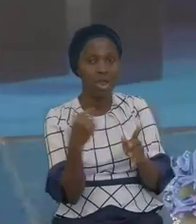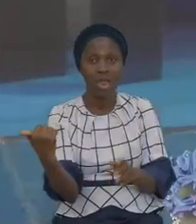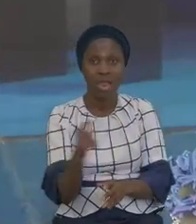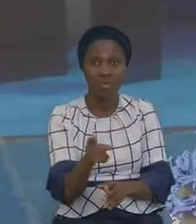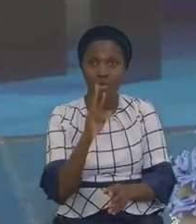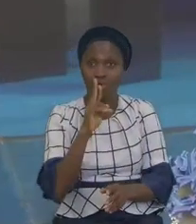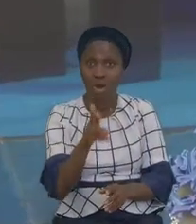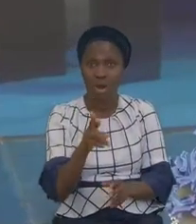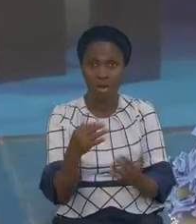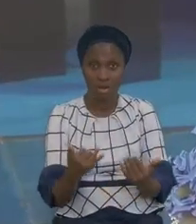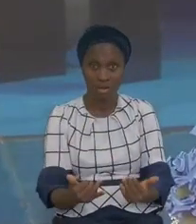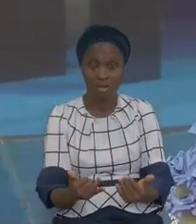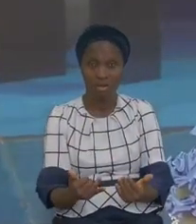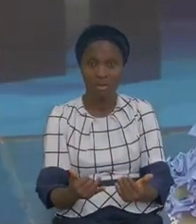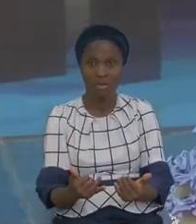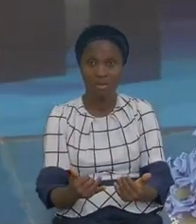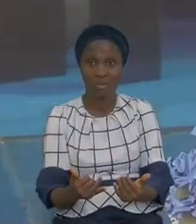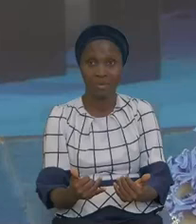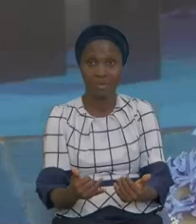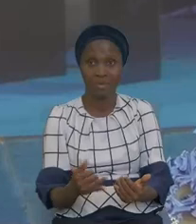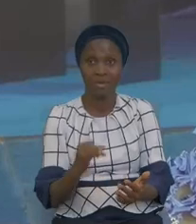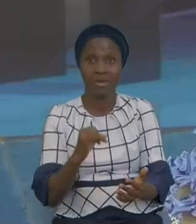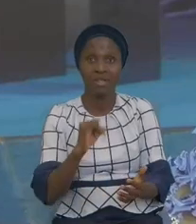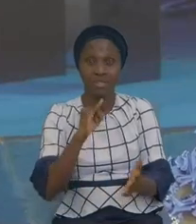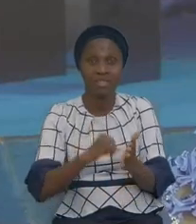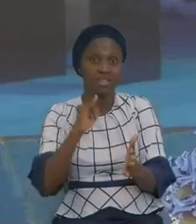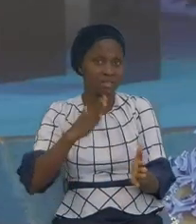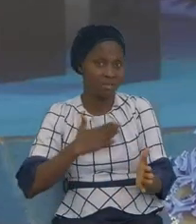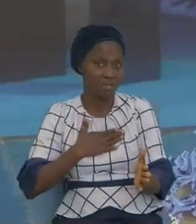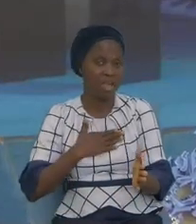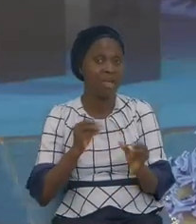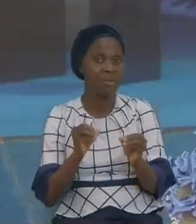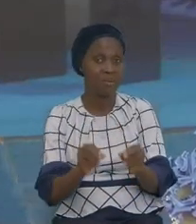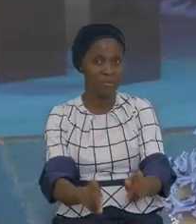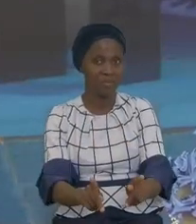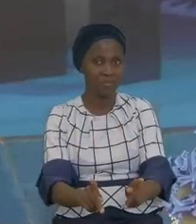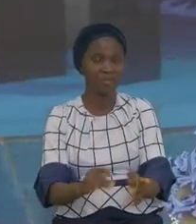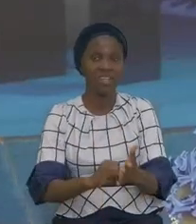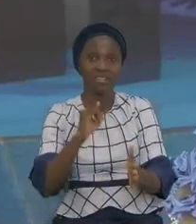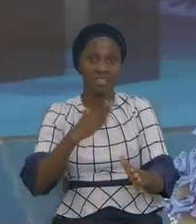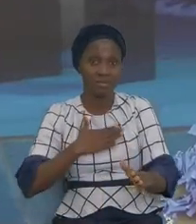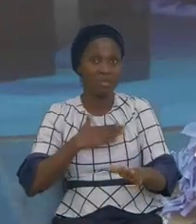N'importe où vous êtes, c'est mon privilège, c'est mon appel, c'est ma joie